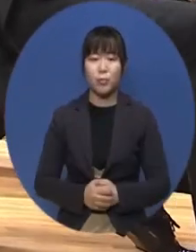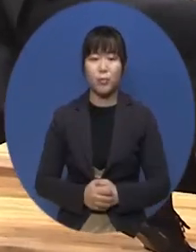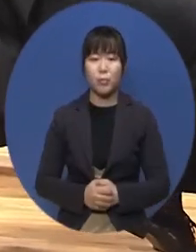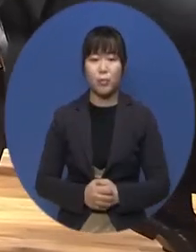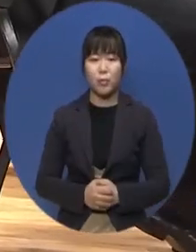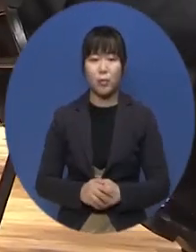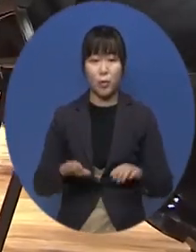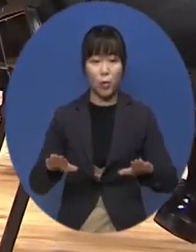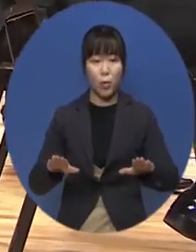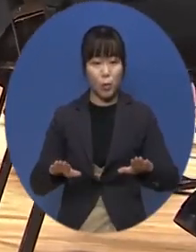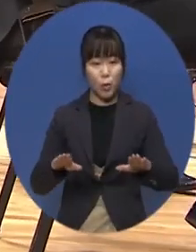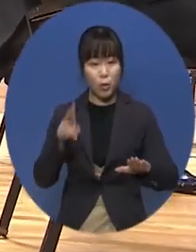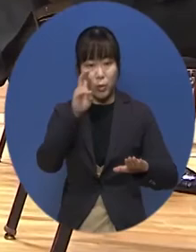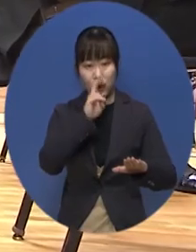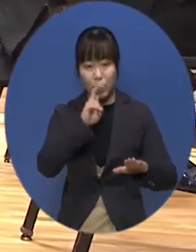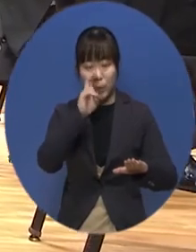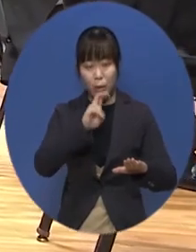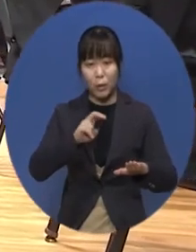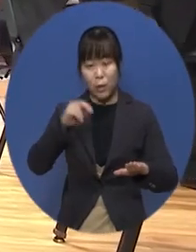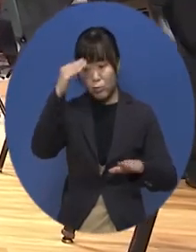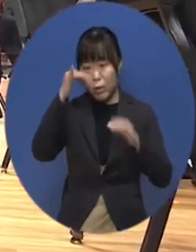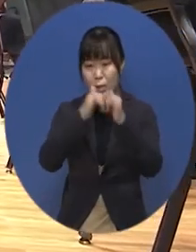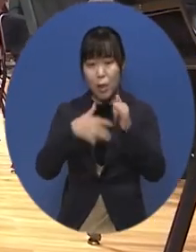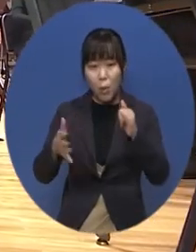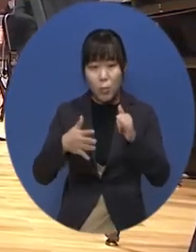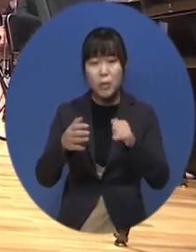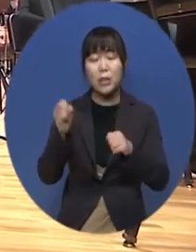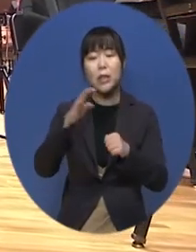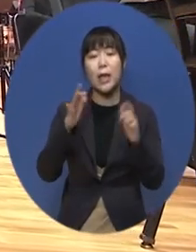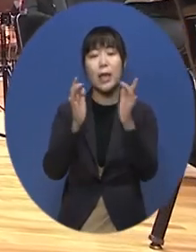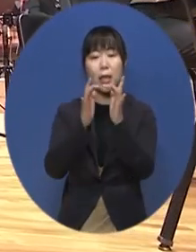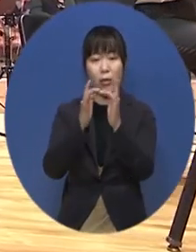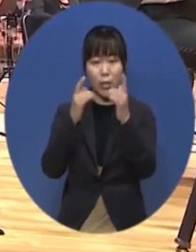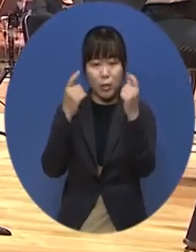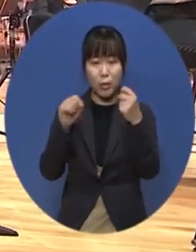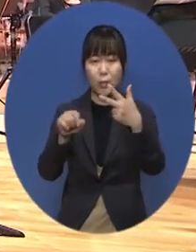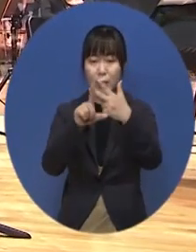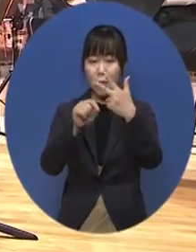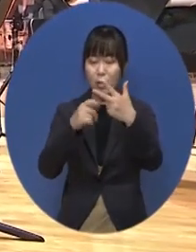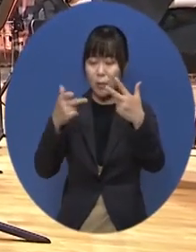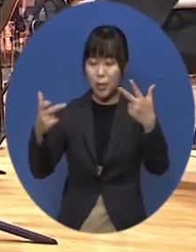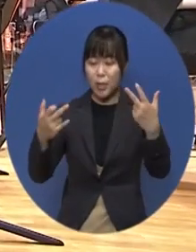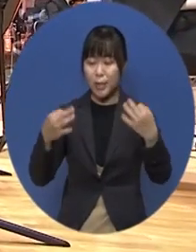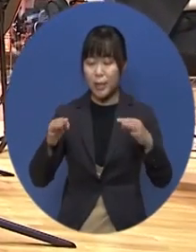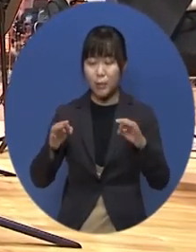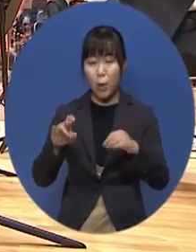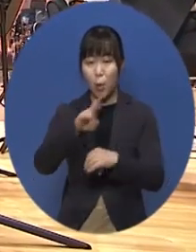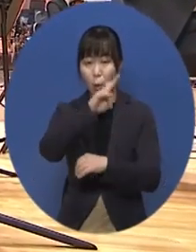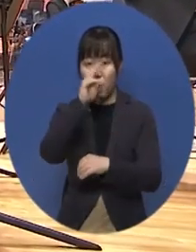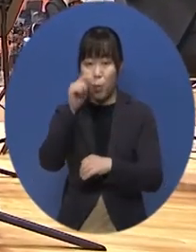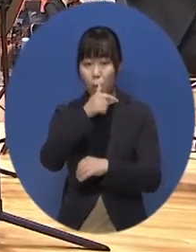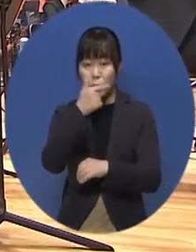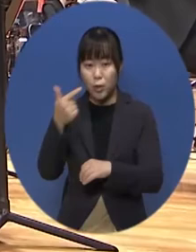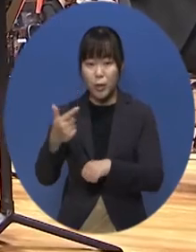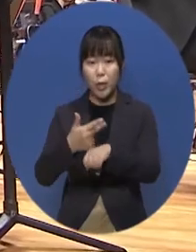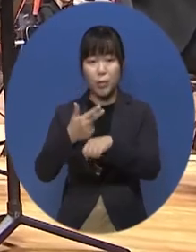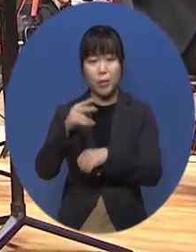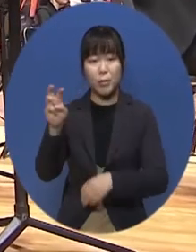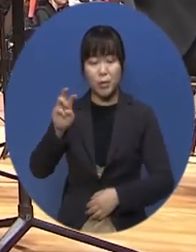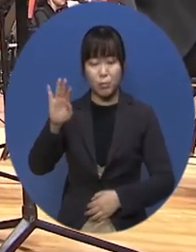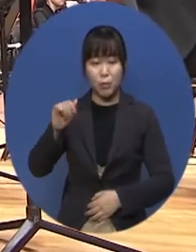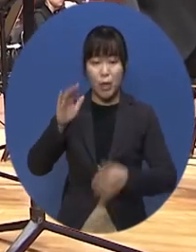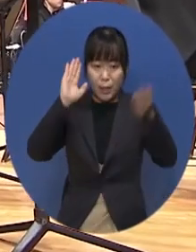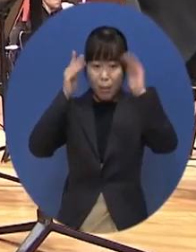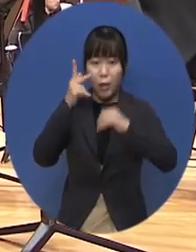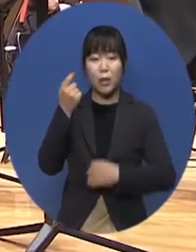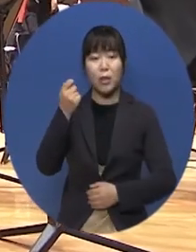한편 이번 공연은 무관중 온라인 공연으로 7월 17일 금요일 오후 7시 30분 네이버